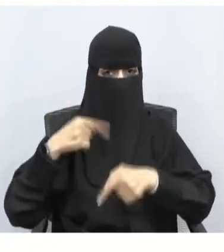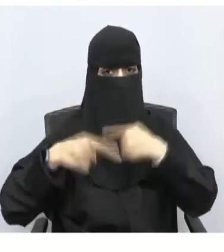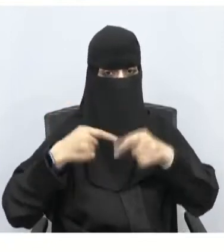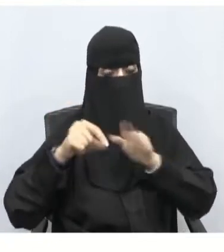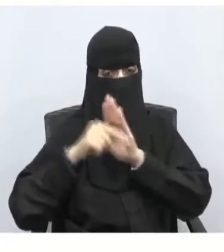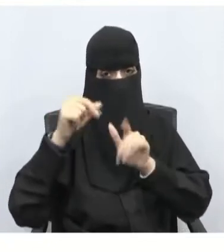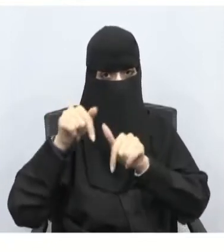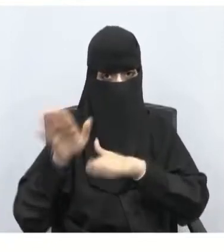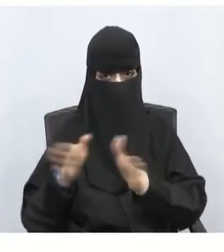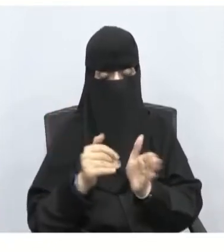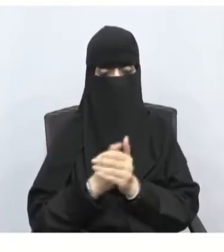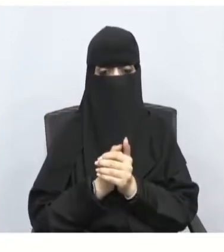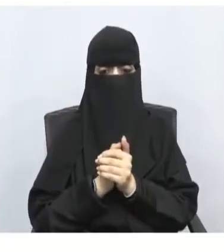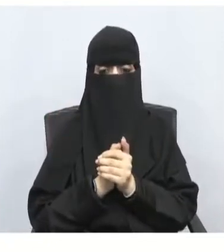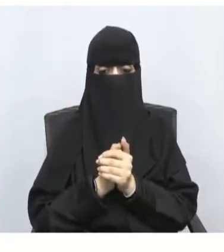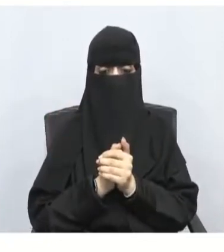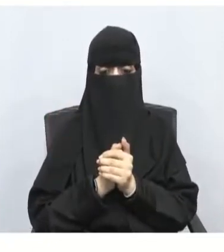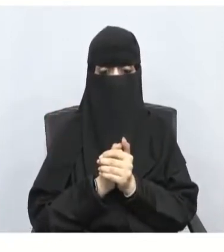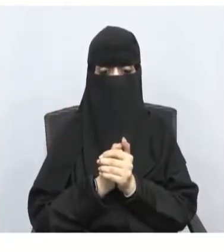هذا الدرس.